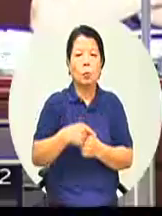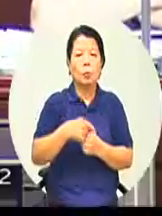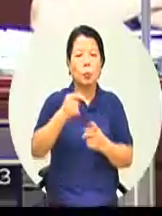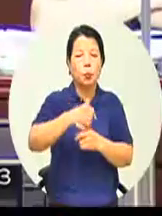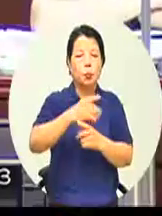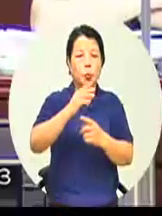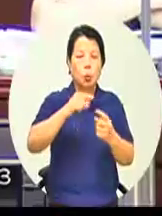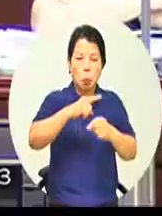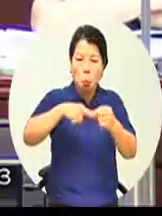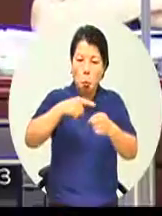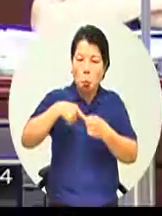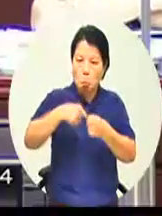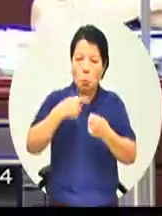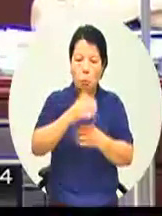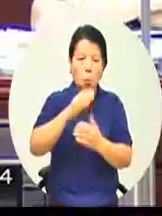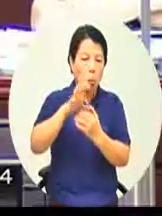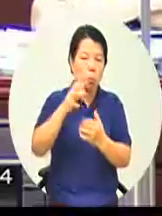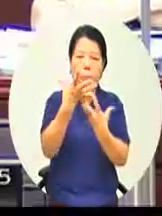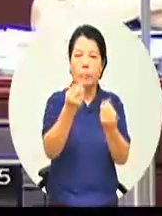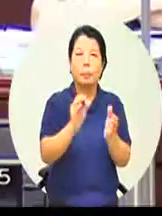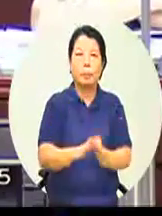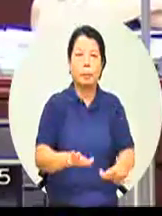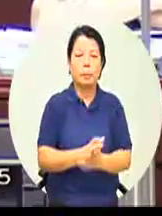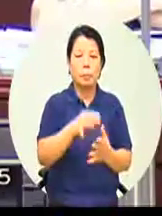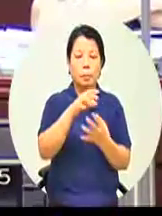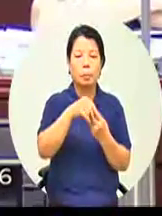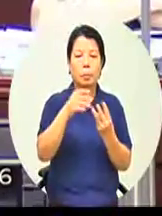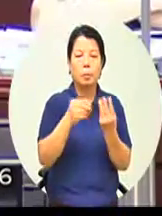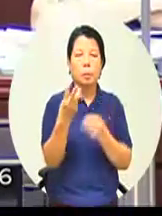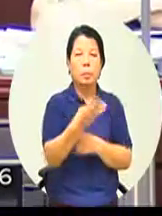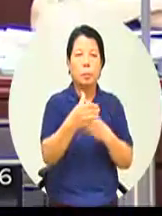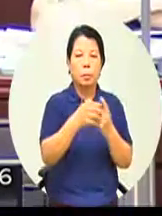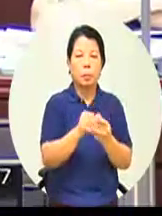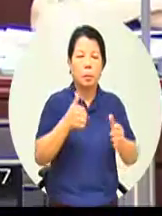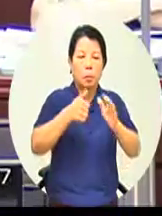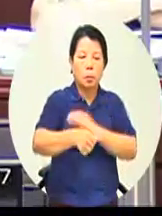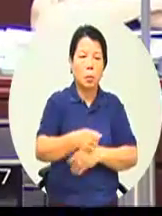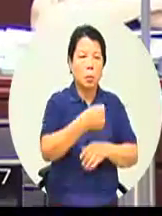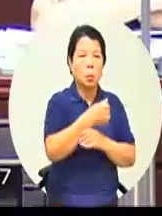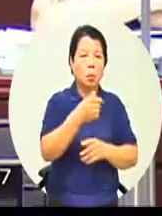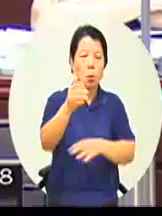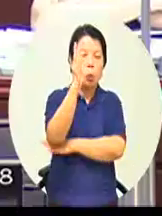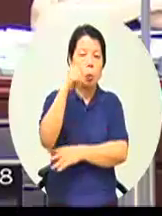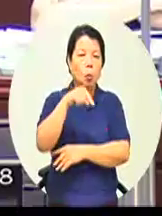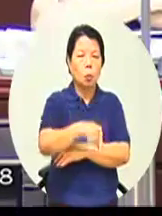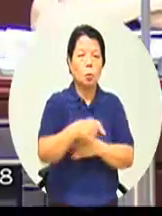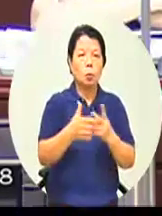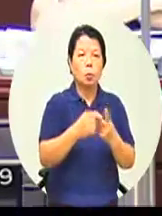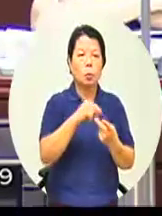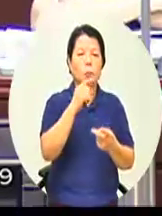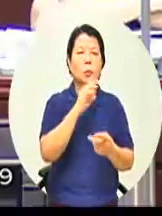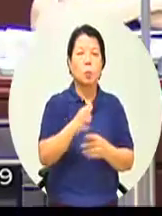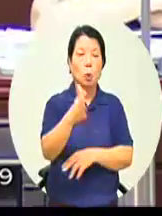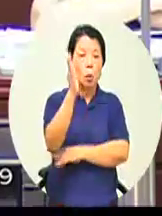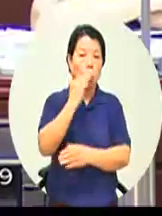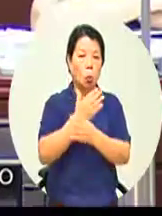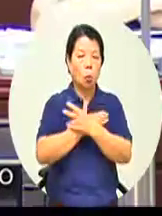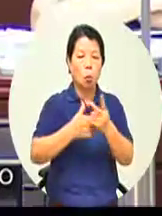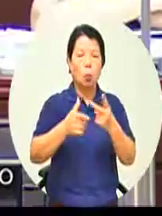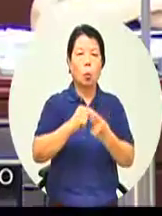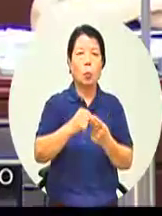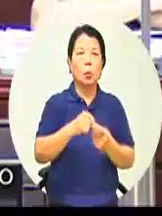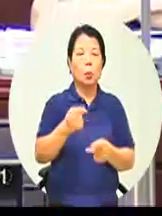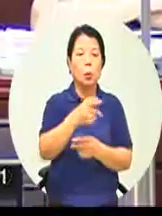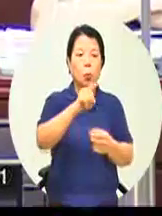所以没有门槛。 那对市民来讲，他有3种选择。公幼可以进选择，非盈利是个选择，私幼是个选择。我们希望这3个